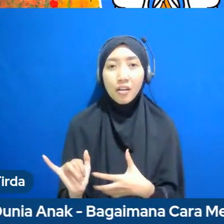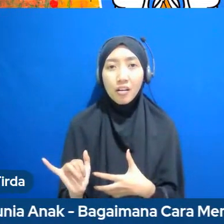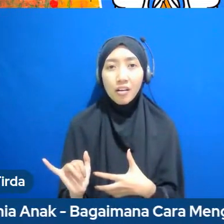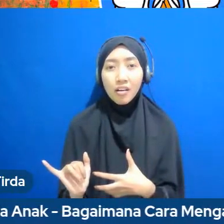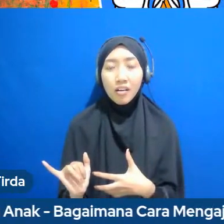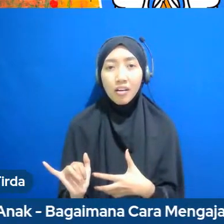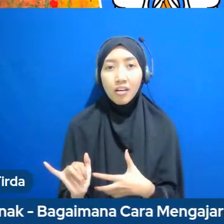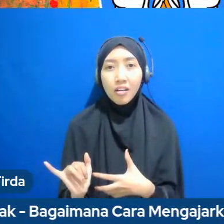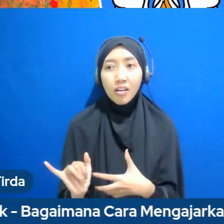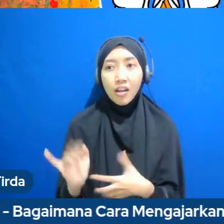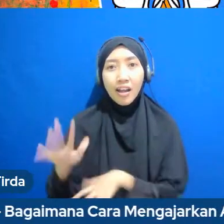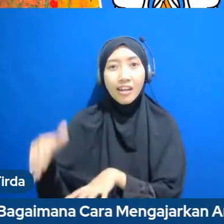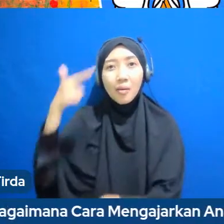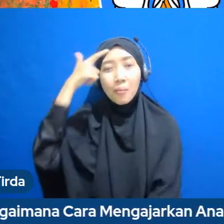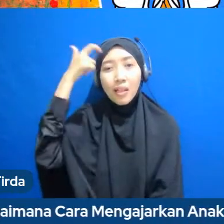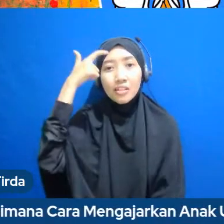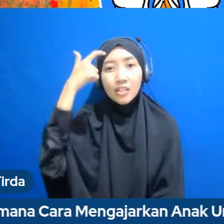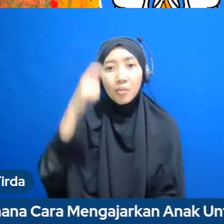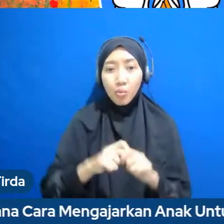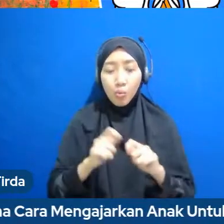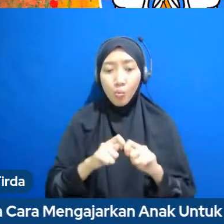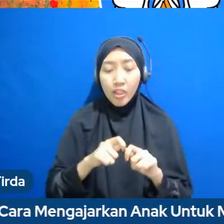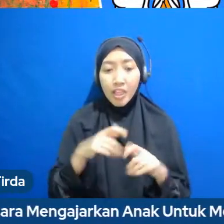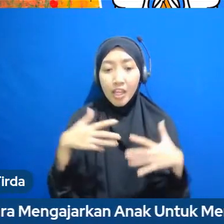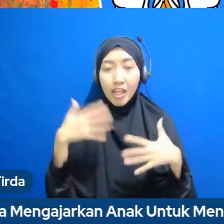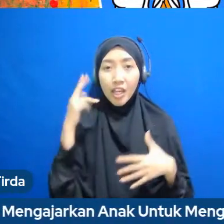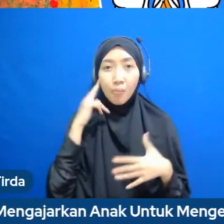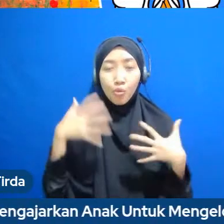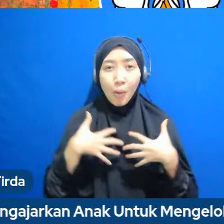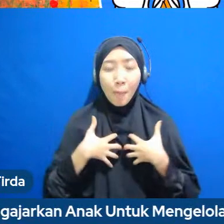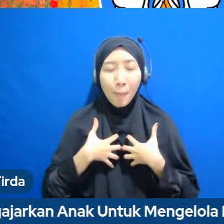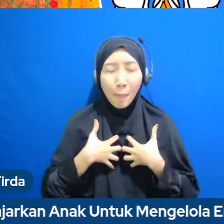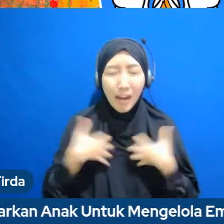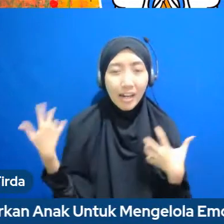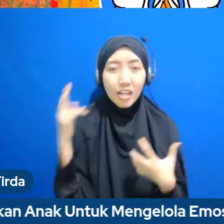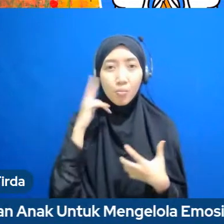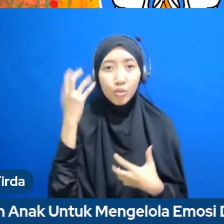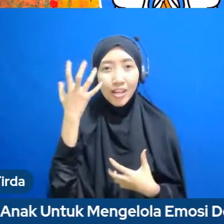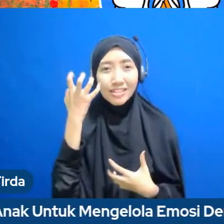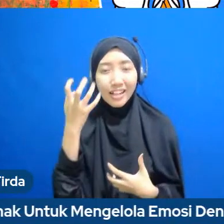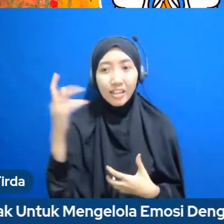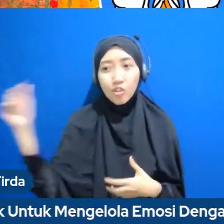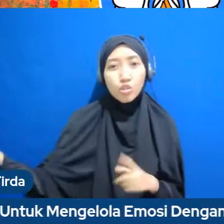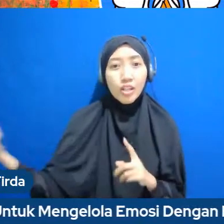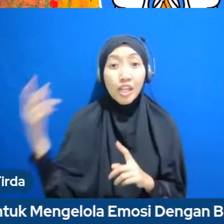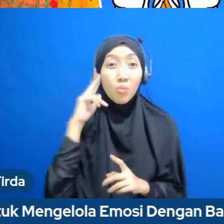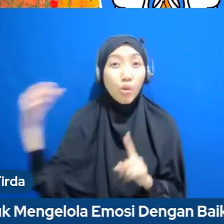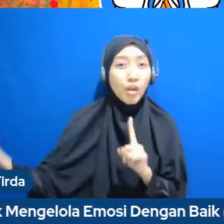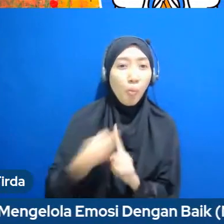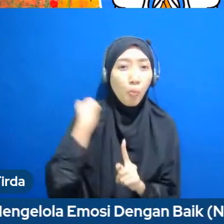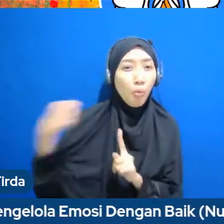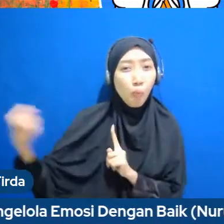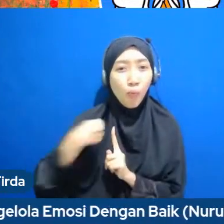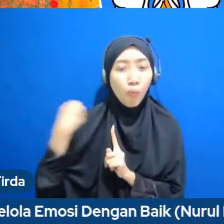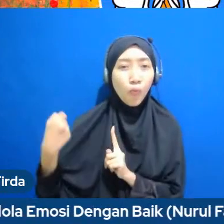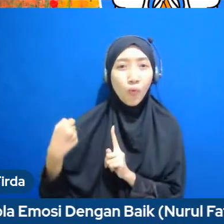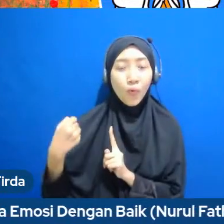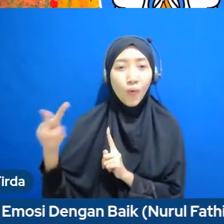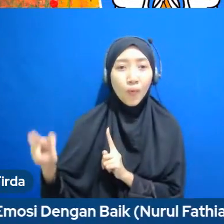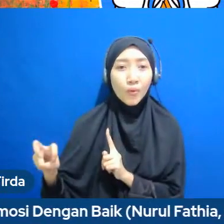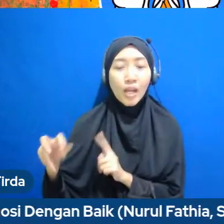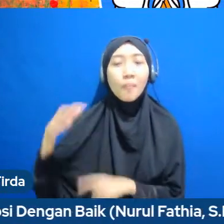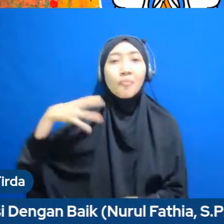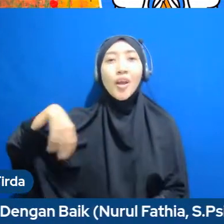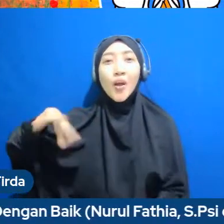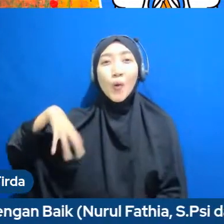dia belajar, oh ternyata kalau mau bikin ibunya marah, ibunya sakit, ibunya kesel, harus dipukul misalnya seperti itu. Jadi memang keluarga